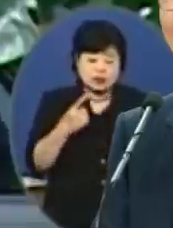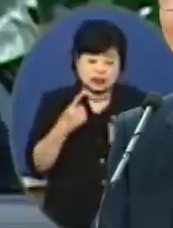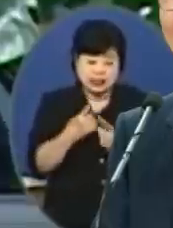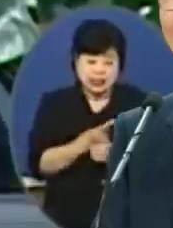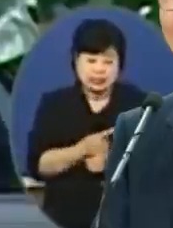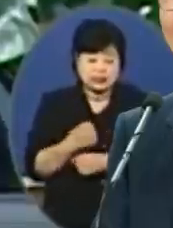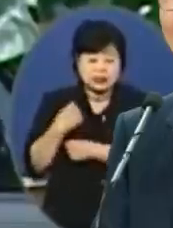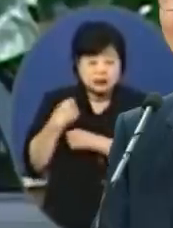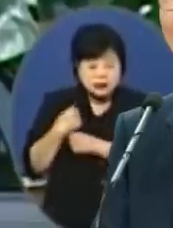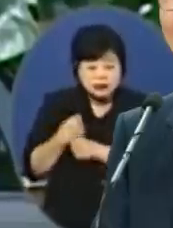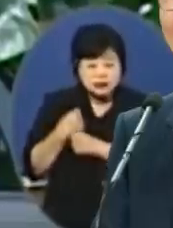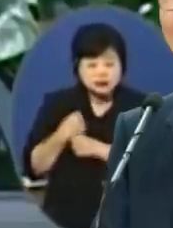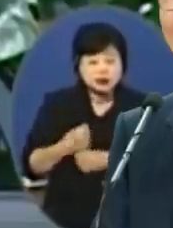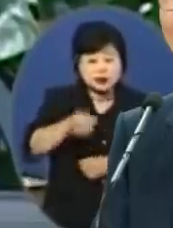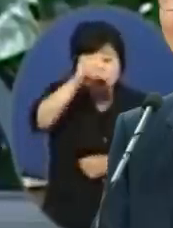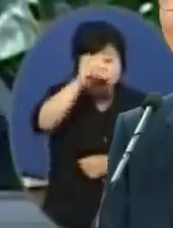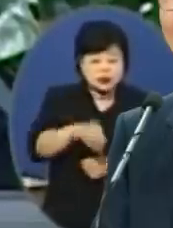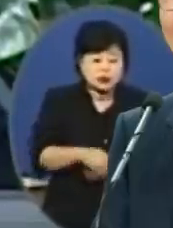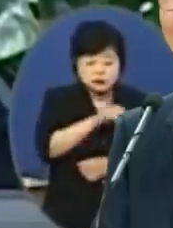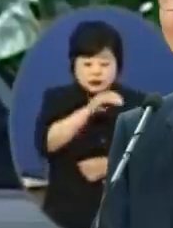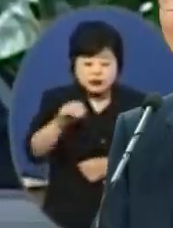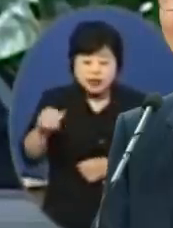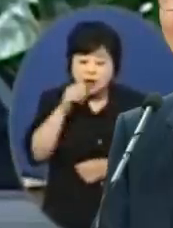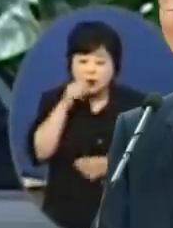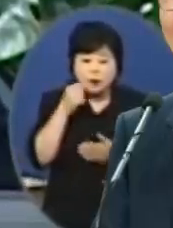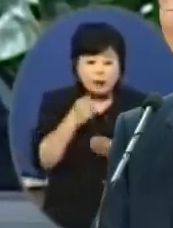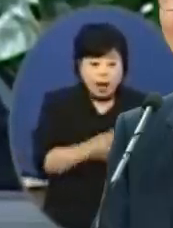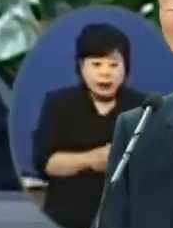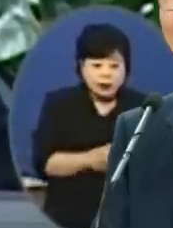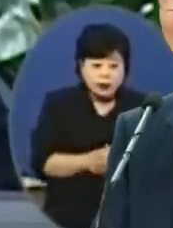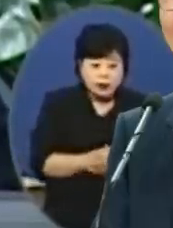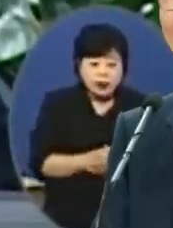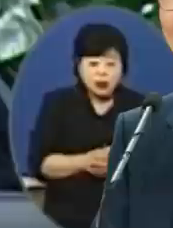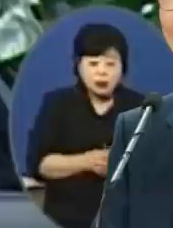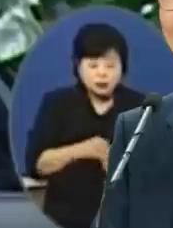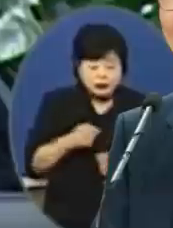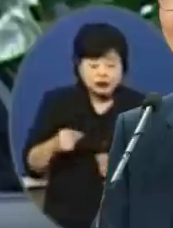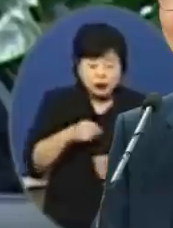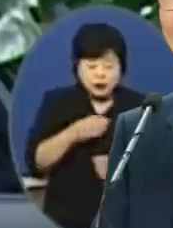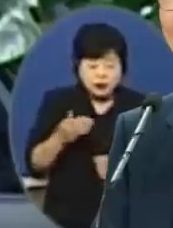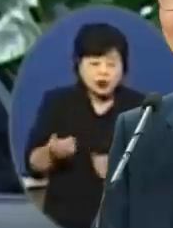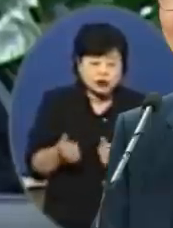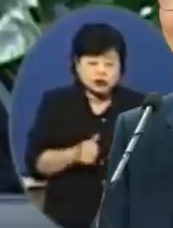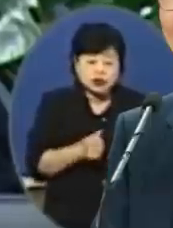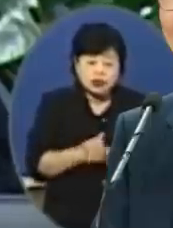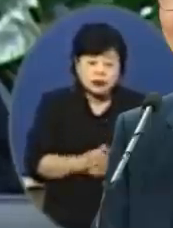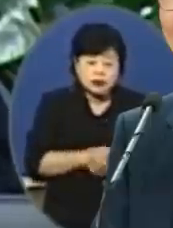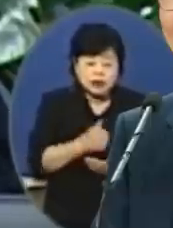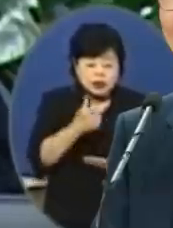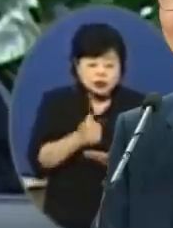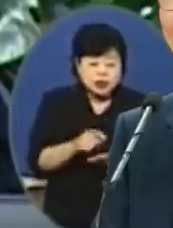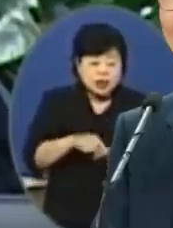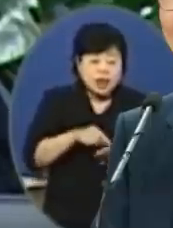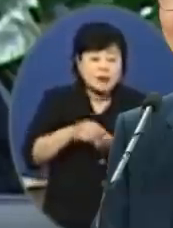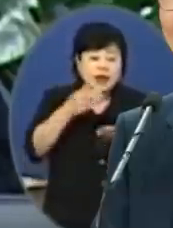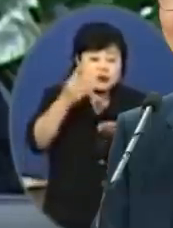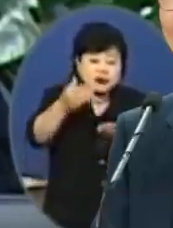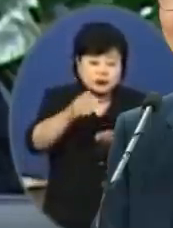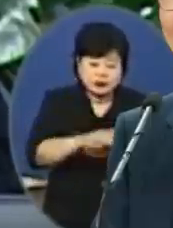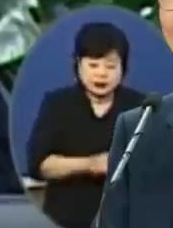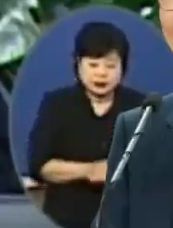다 짊어지고 십자가에 못 박혀서 몸짓고 피를 흘려 죽으심으로 우리의 죄를 청산해 주신